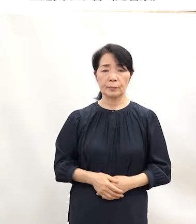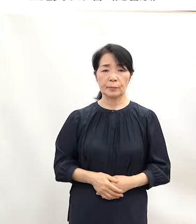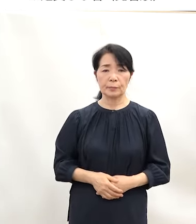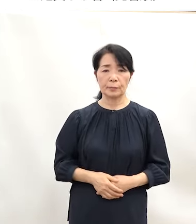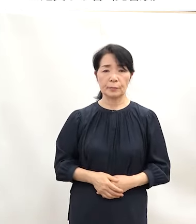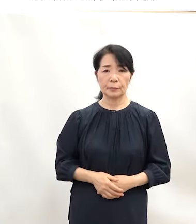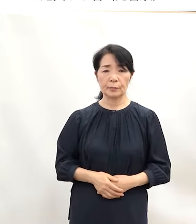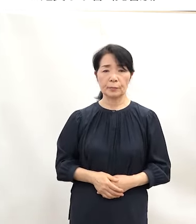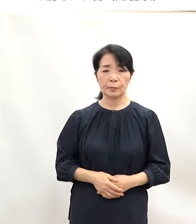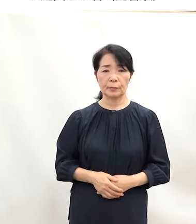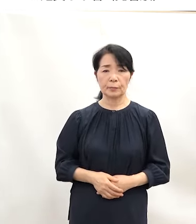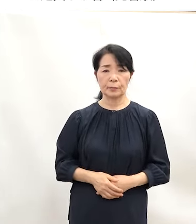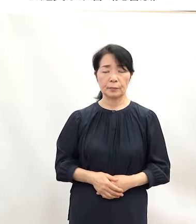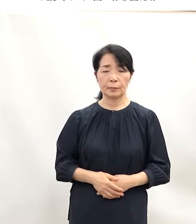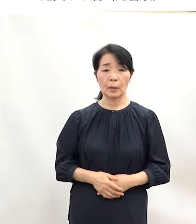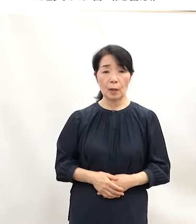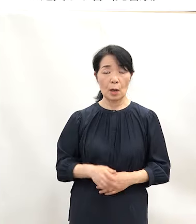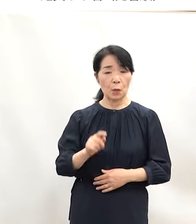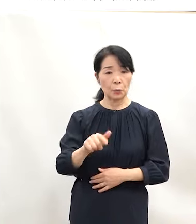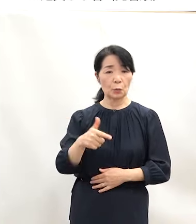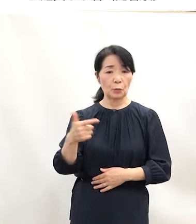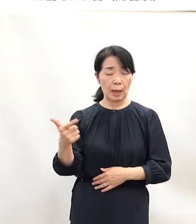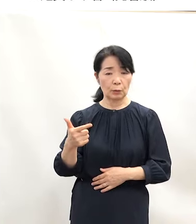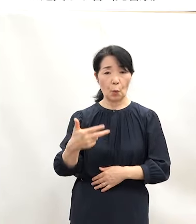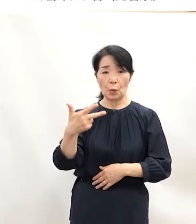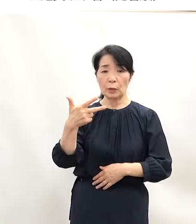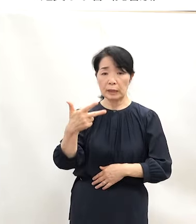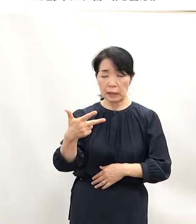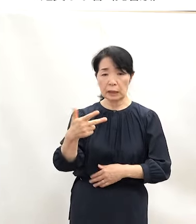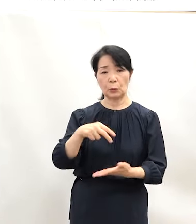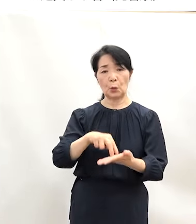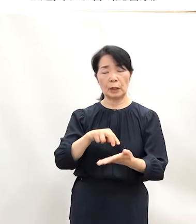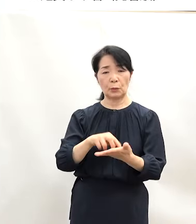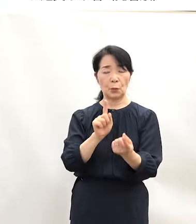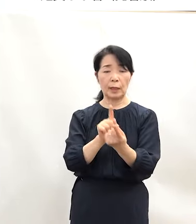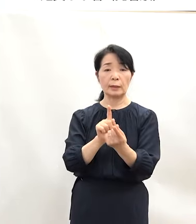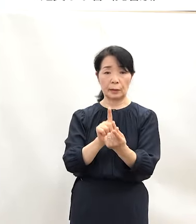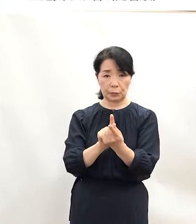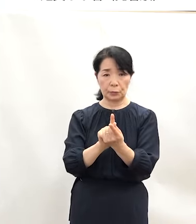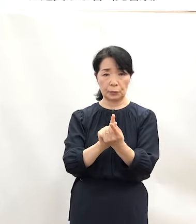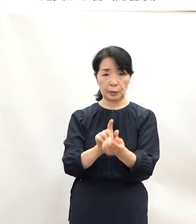ね、その他の市の対策、次 の、